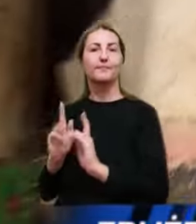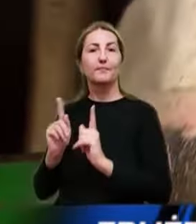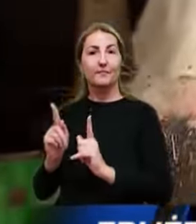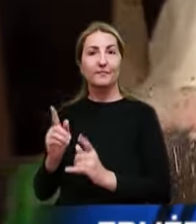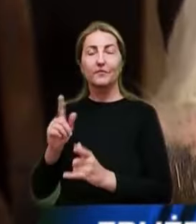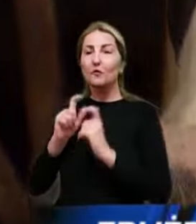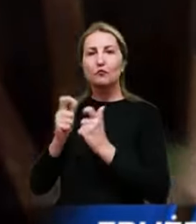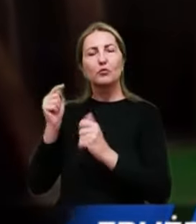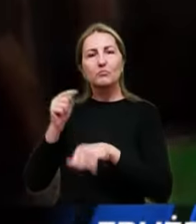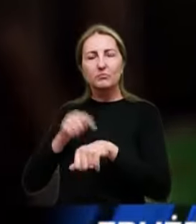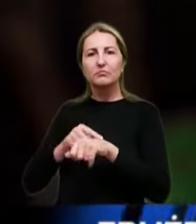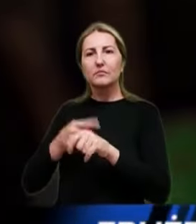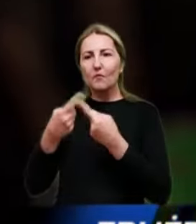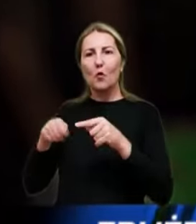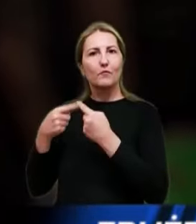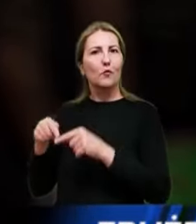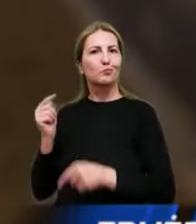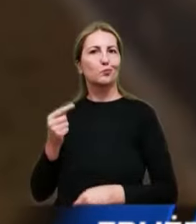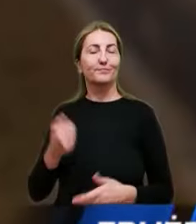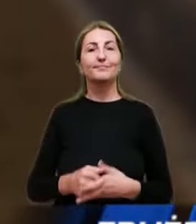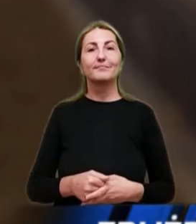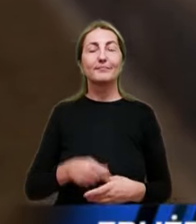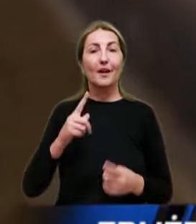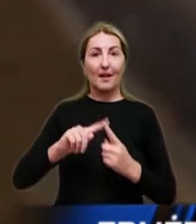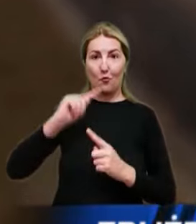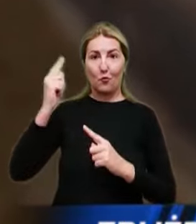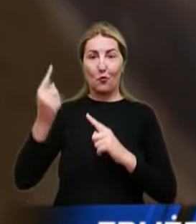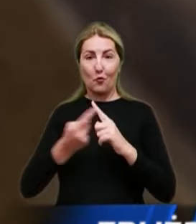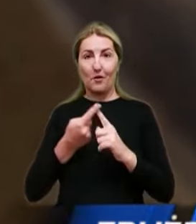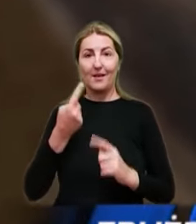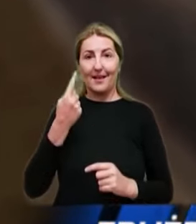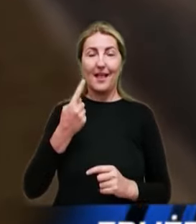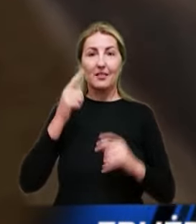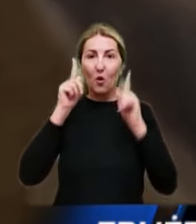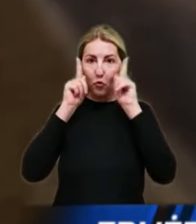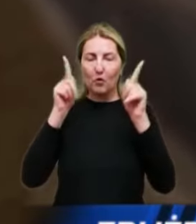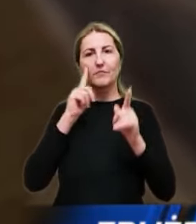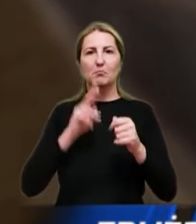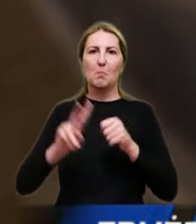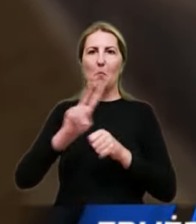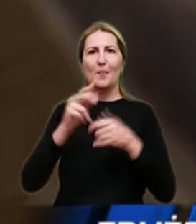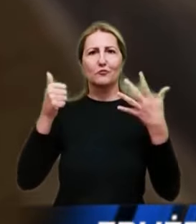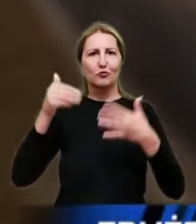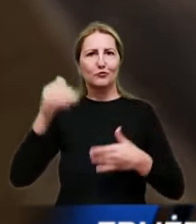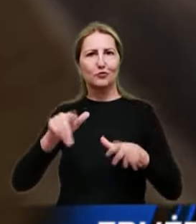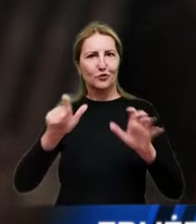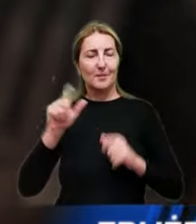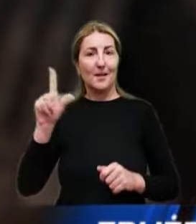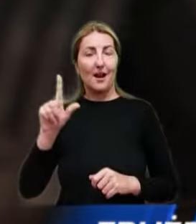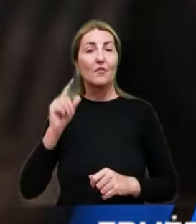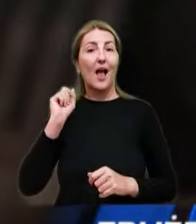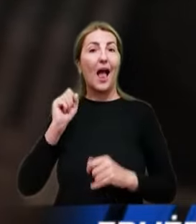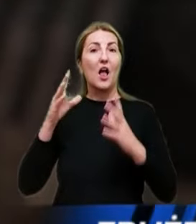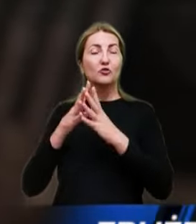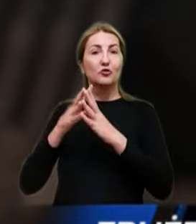czas. Dzisiaj wydajność roczna produkcji mleka z jednej krowy to ponad 6700 litrów. 10 lat temu było